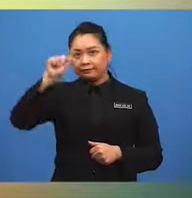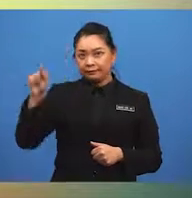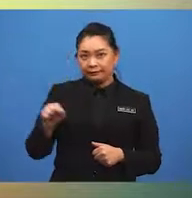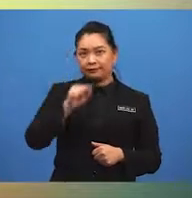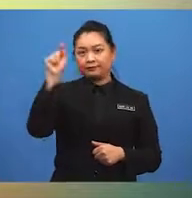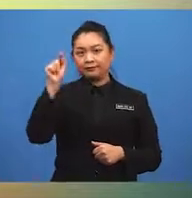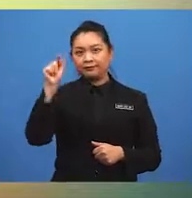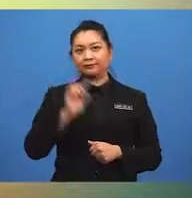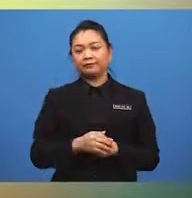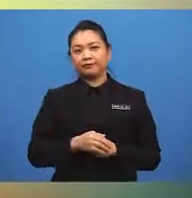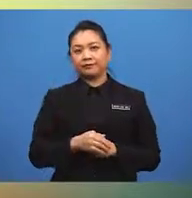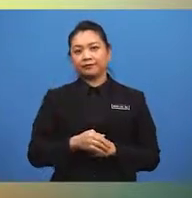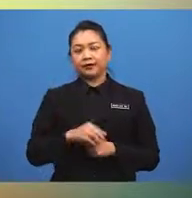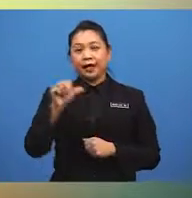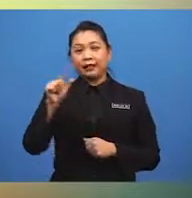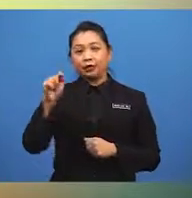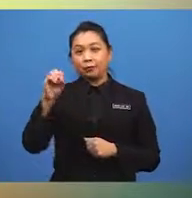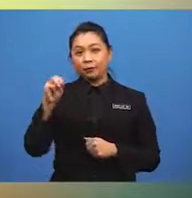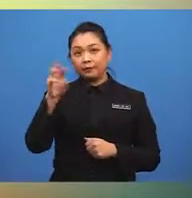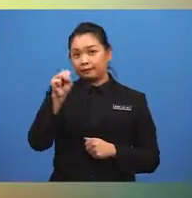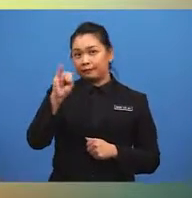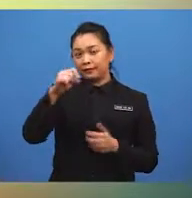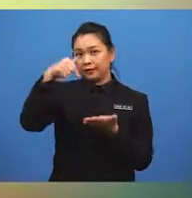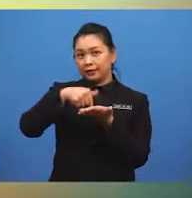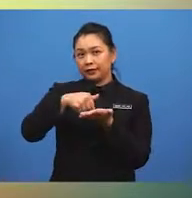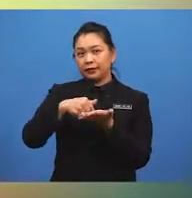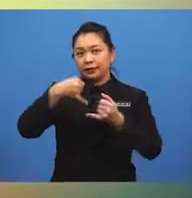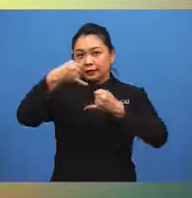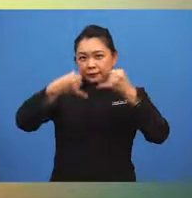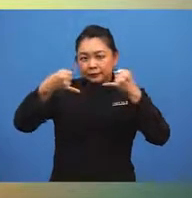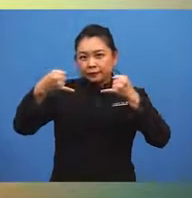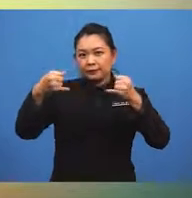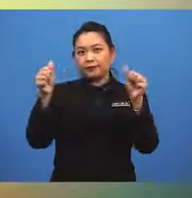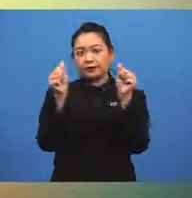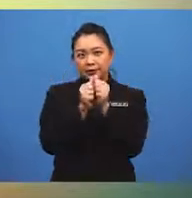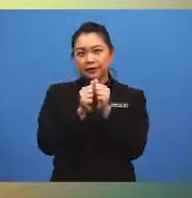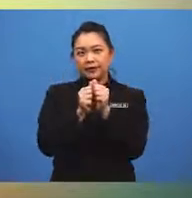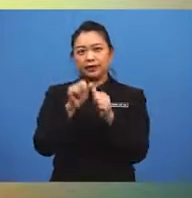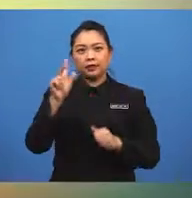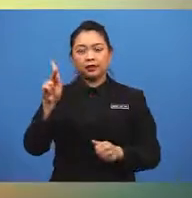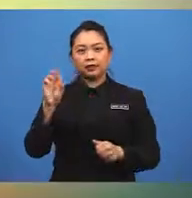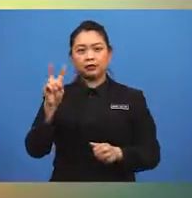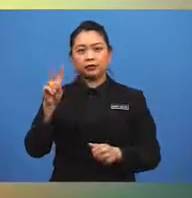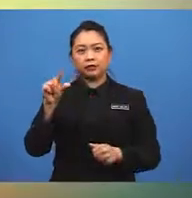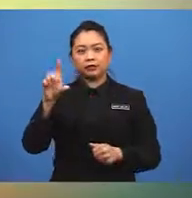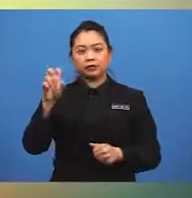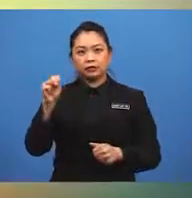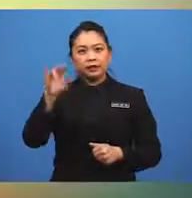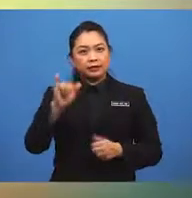luar. Atom-atom silikon ini terikat dengan ikatan kovalen yang